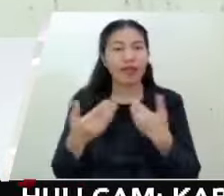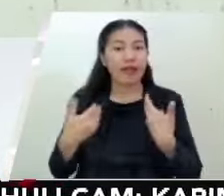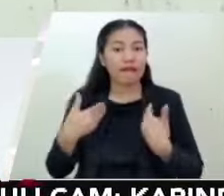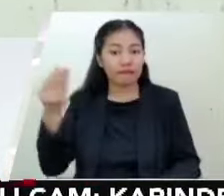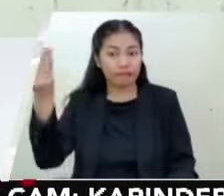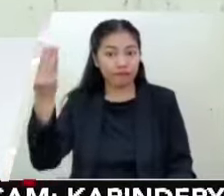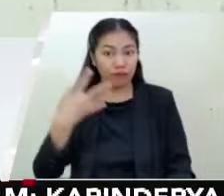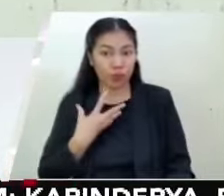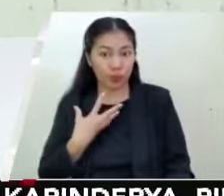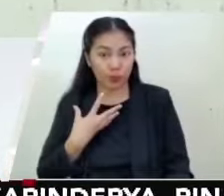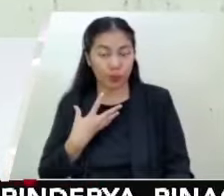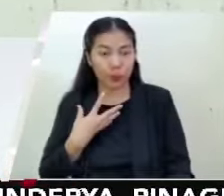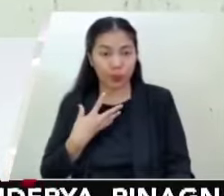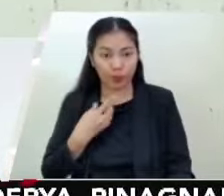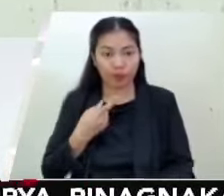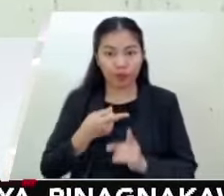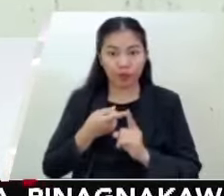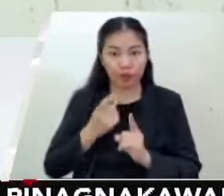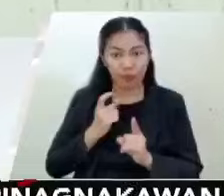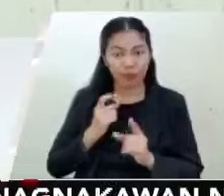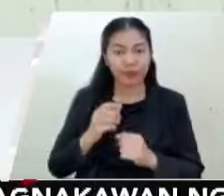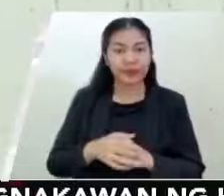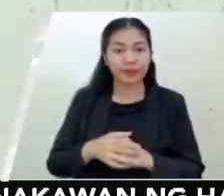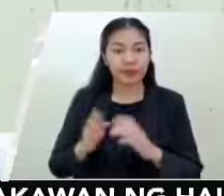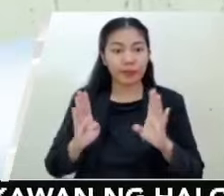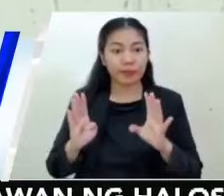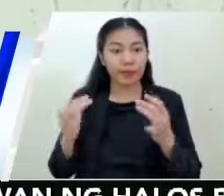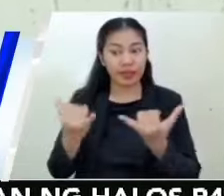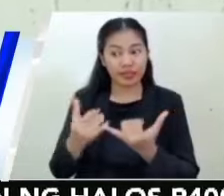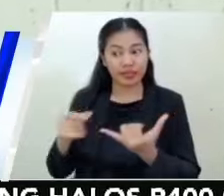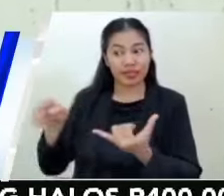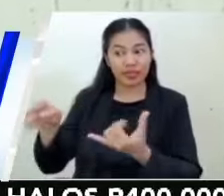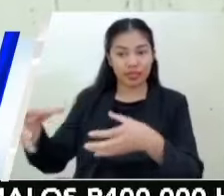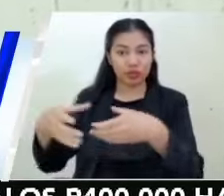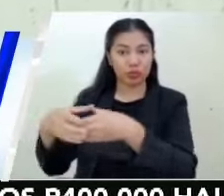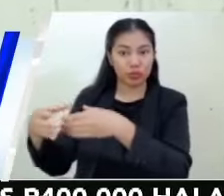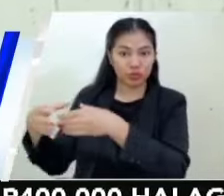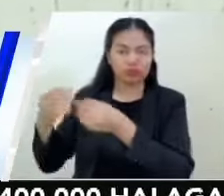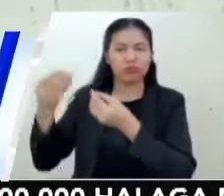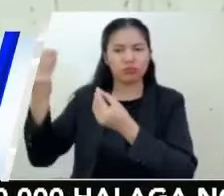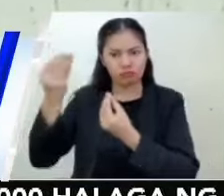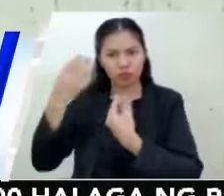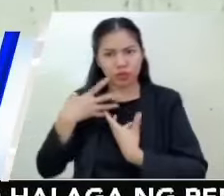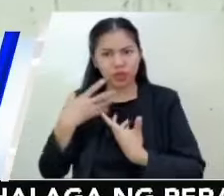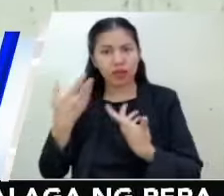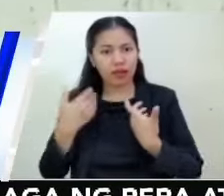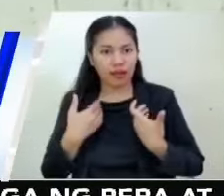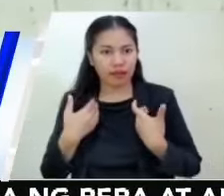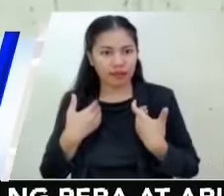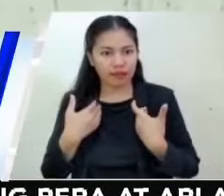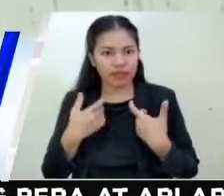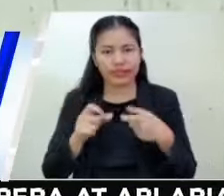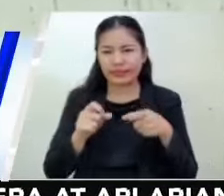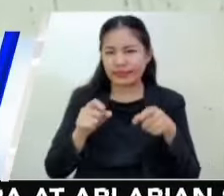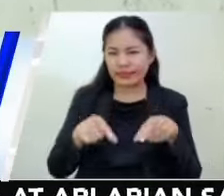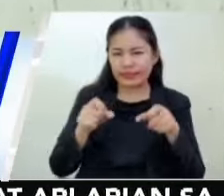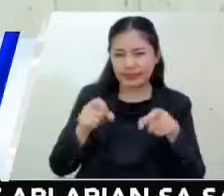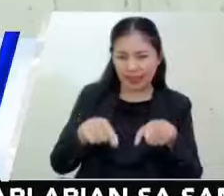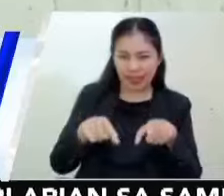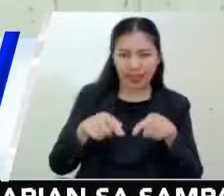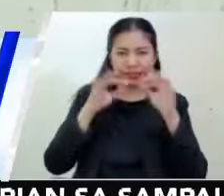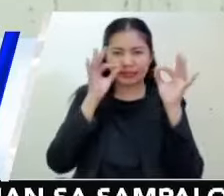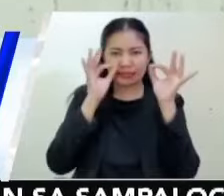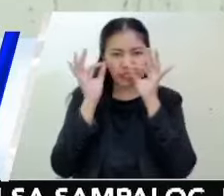impormasyon mula sa aming mga barangay intelligence network na meron pong nagbebenta ng illegal na droga dun sa lugar